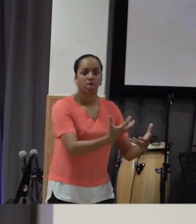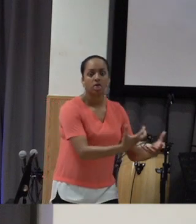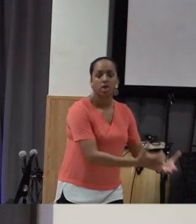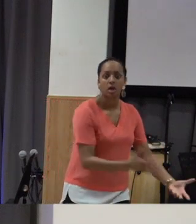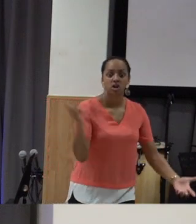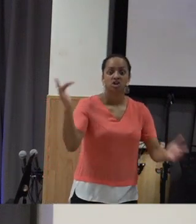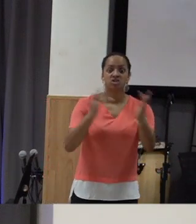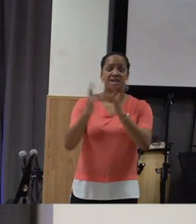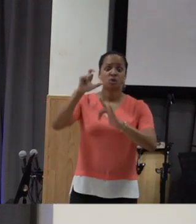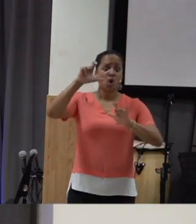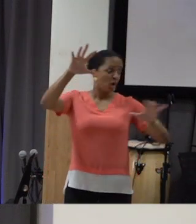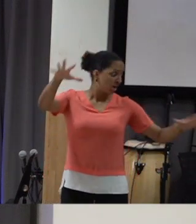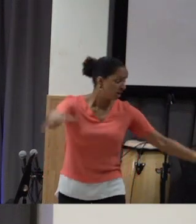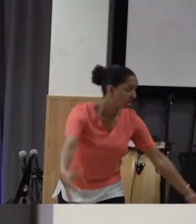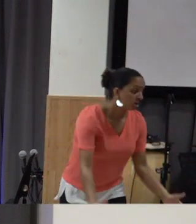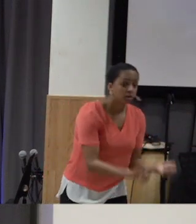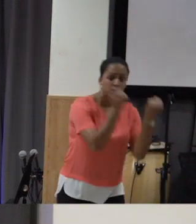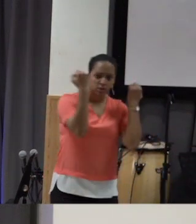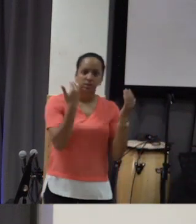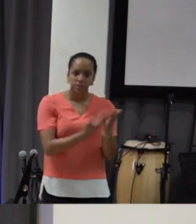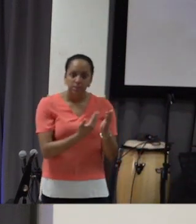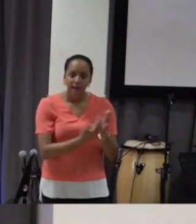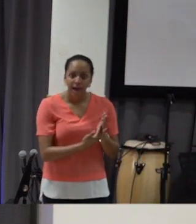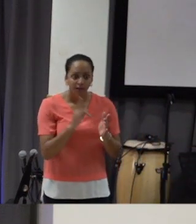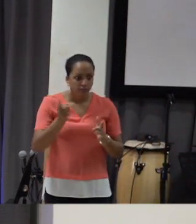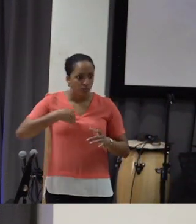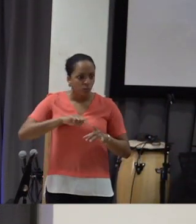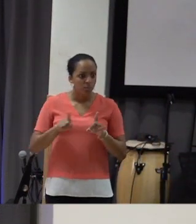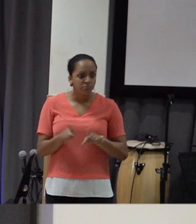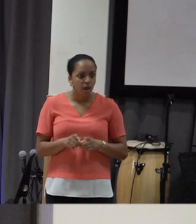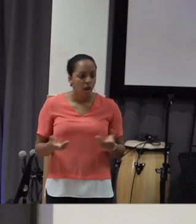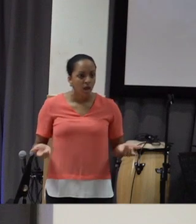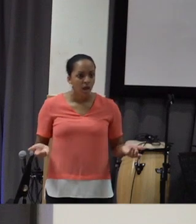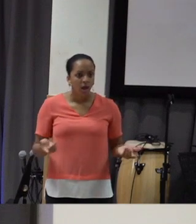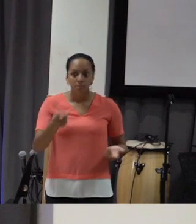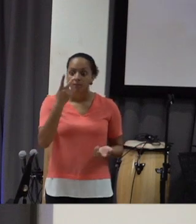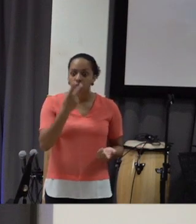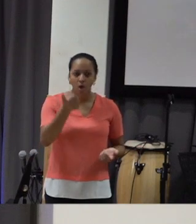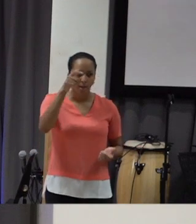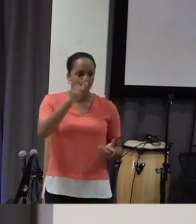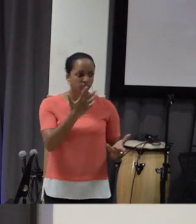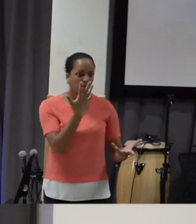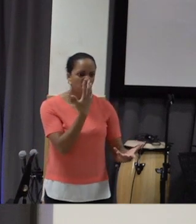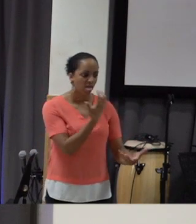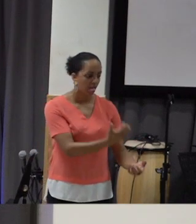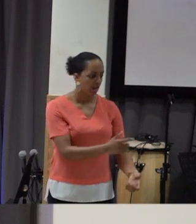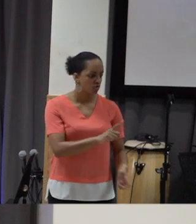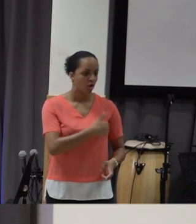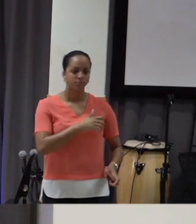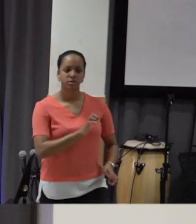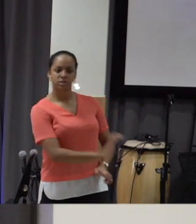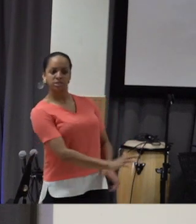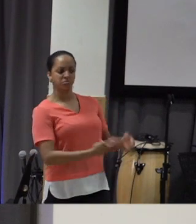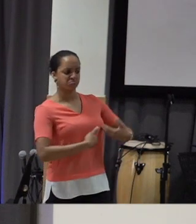pour le sortir de l'eau. Ça, c'est notre Dieu. On doit faire pareil. Si tu vois ton frère ou ta sœur qui tombe, ne le piétine pas, ne le condamne pas, ne